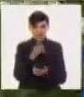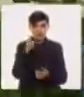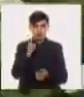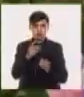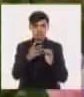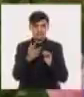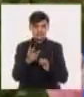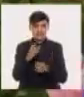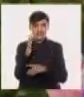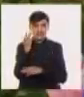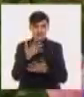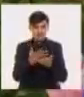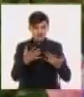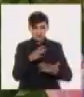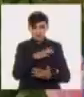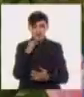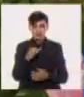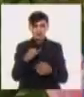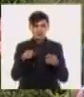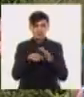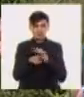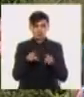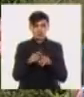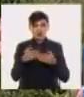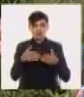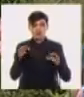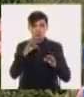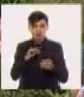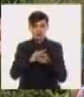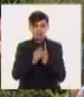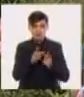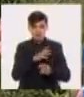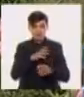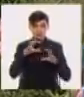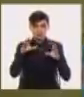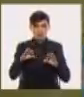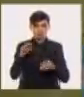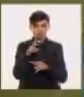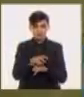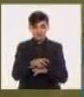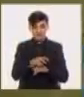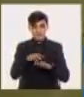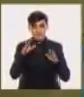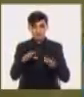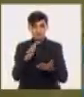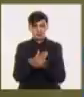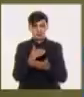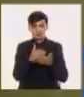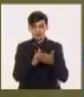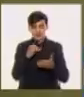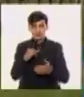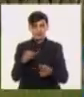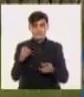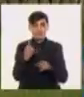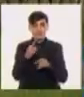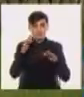деревьев. А в связи со сложившейся ситуацией с начала открытия внесены изменения в правила пребывания в ботаническом саду. Из них